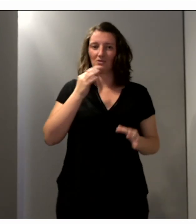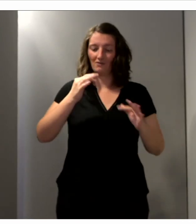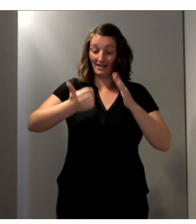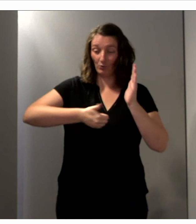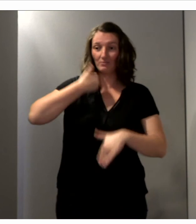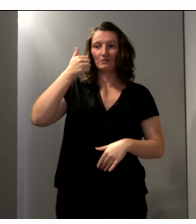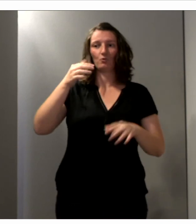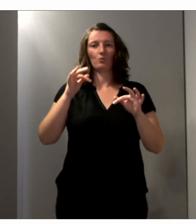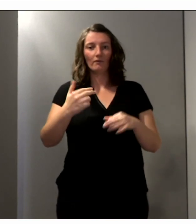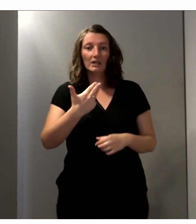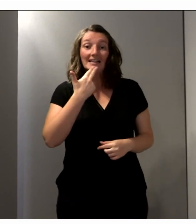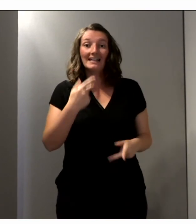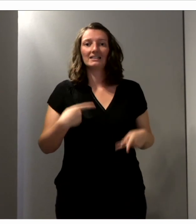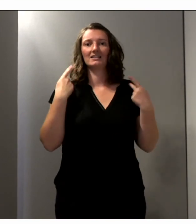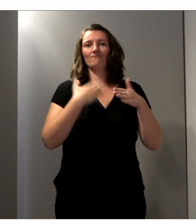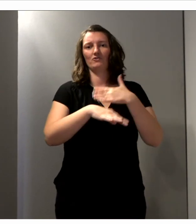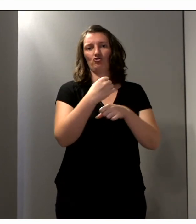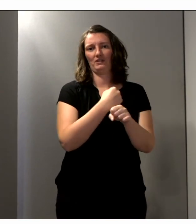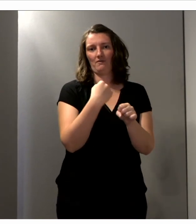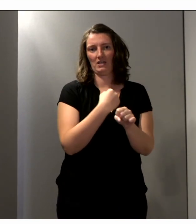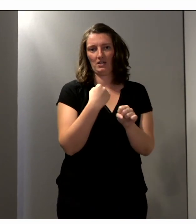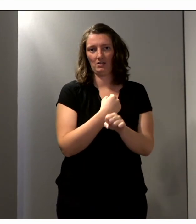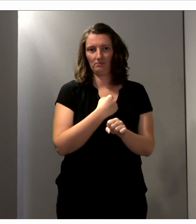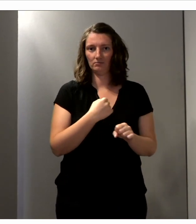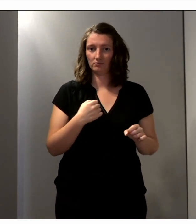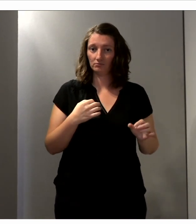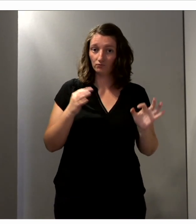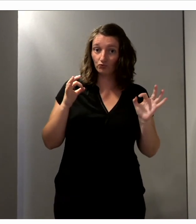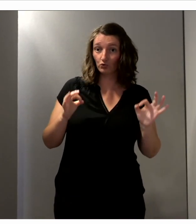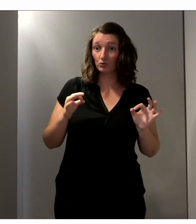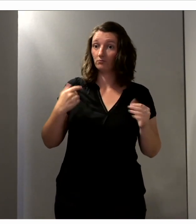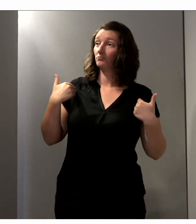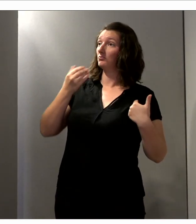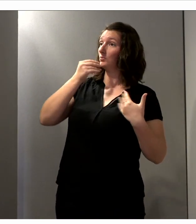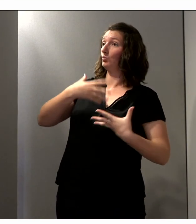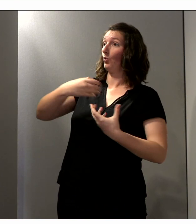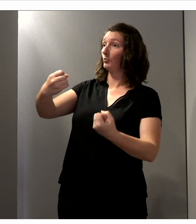d'émancipation et pour parler de qualité de vie au travail, il ne suffit pas d'occuper un emploi.